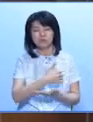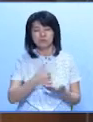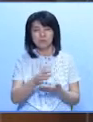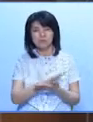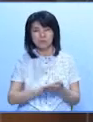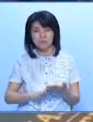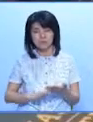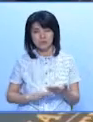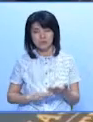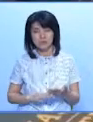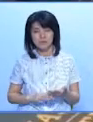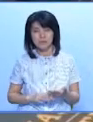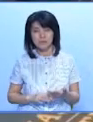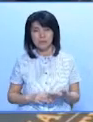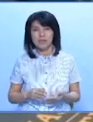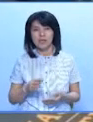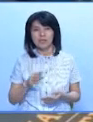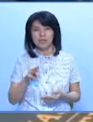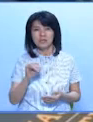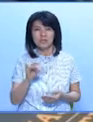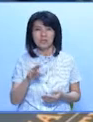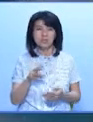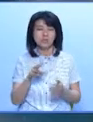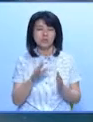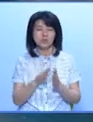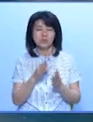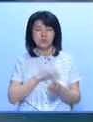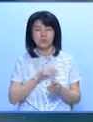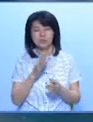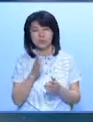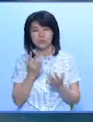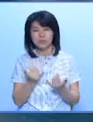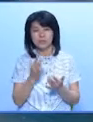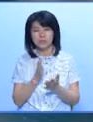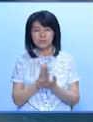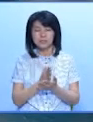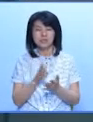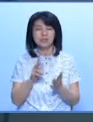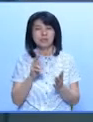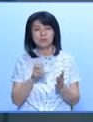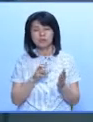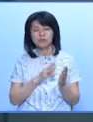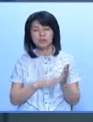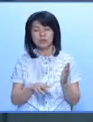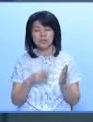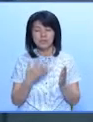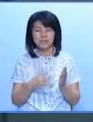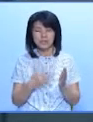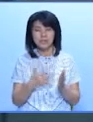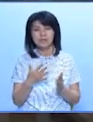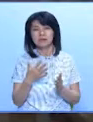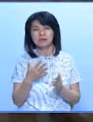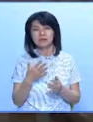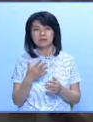продолжен. Тираж труда составляет 750 комплектов. В общем, представлена информация о более чем 4000